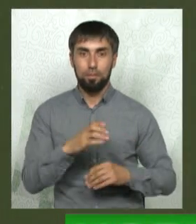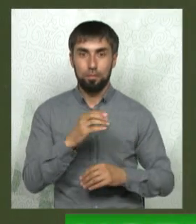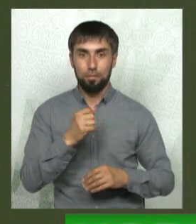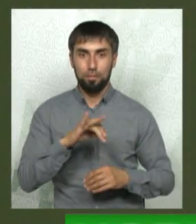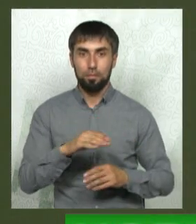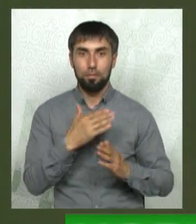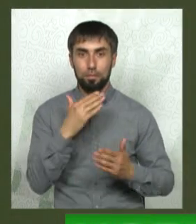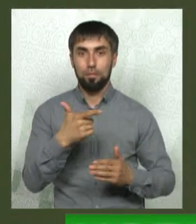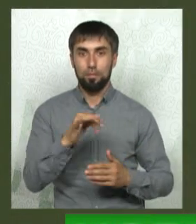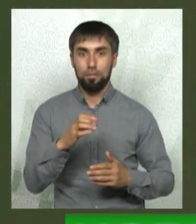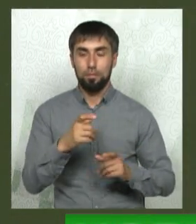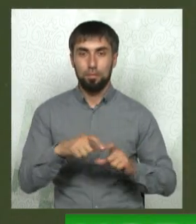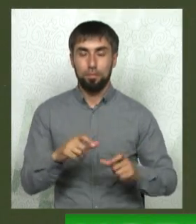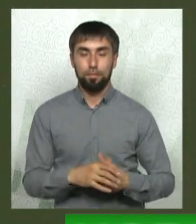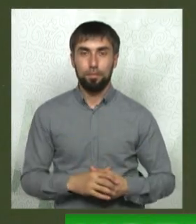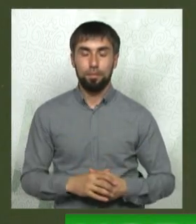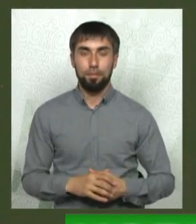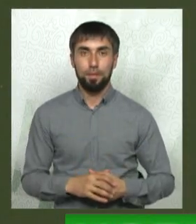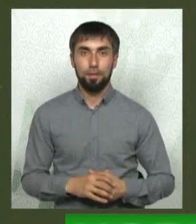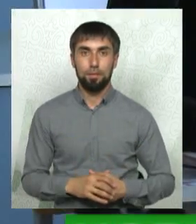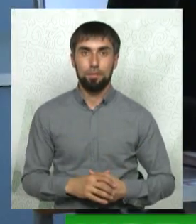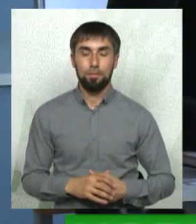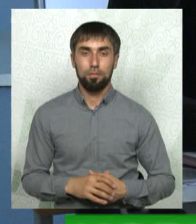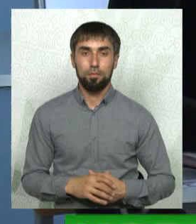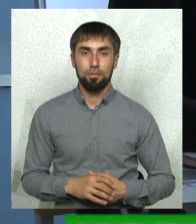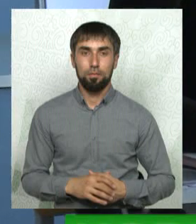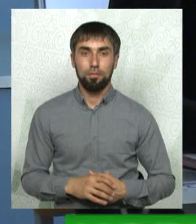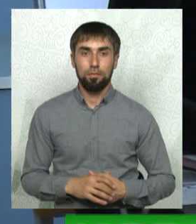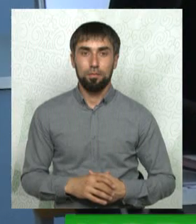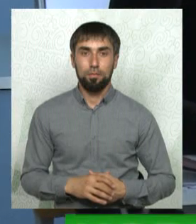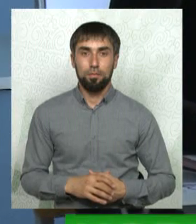сайте единого госэкзамена. Хава Газикова, Магомед Белакиев, Новости 24.